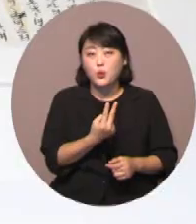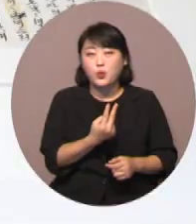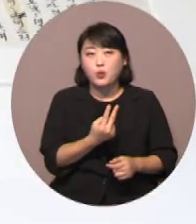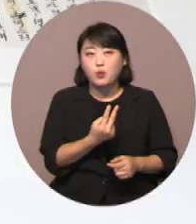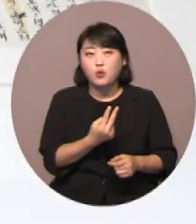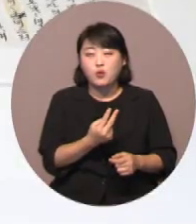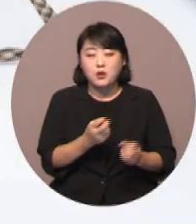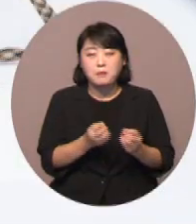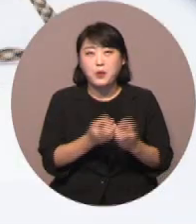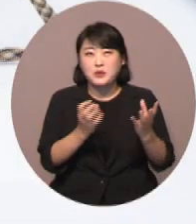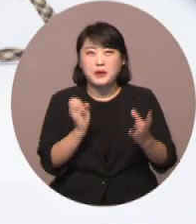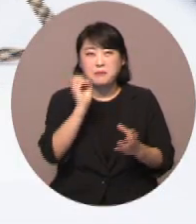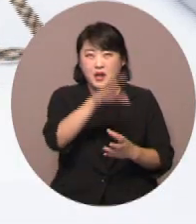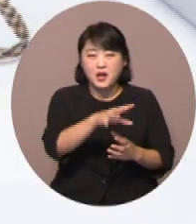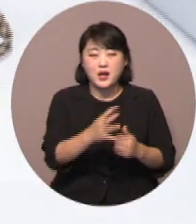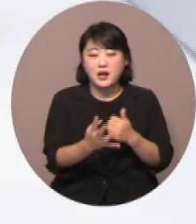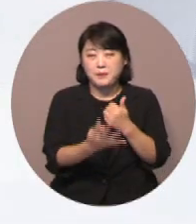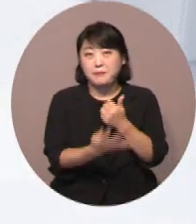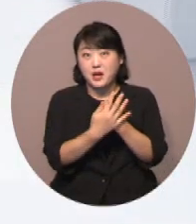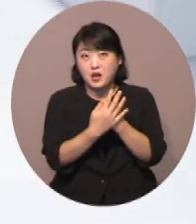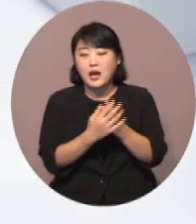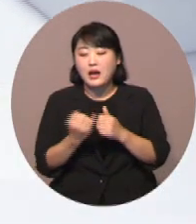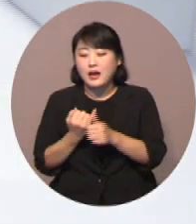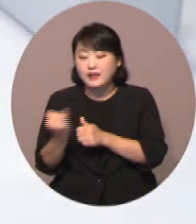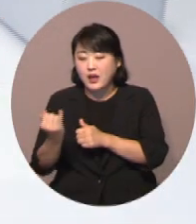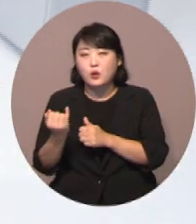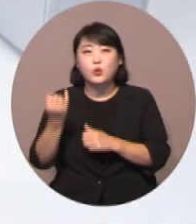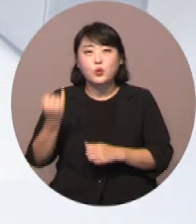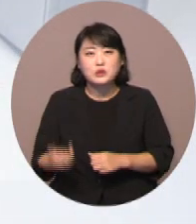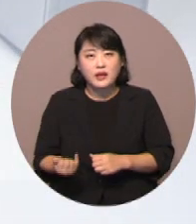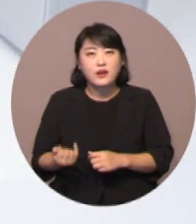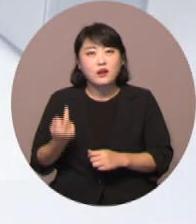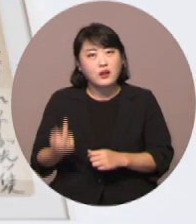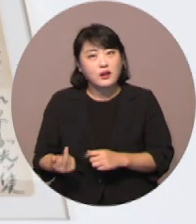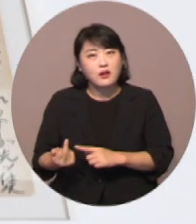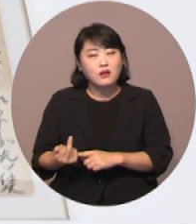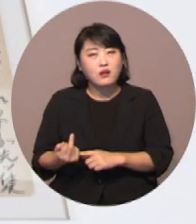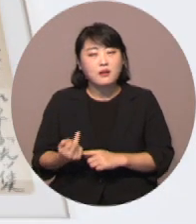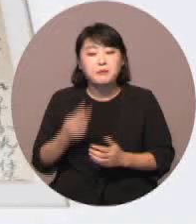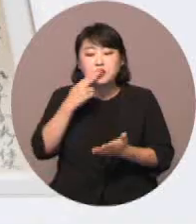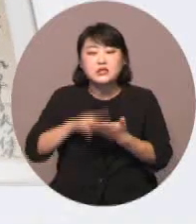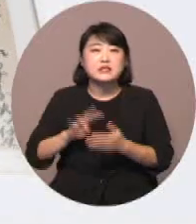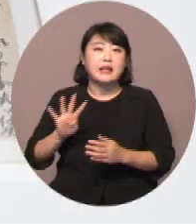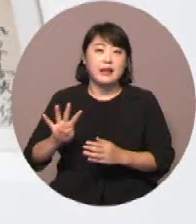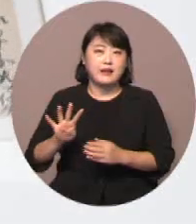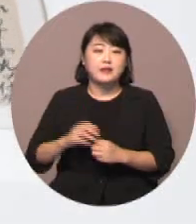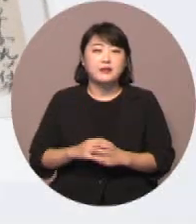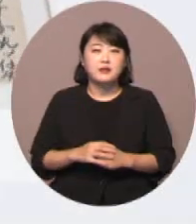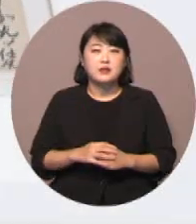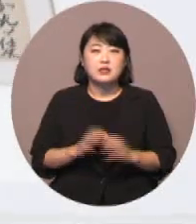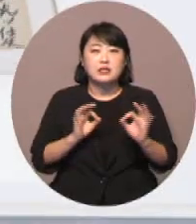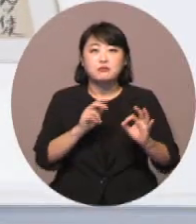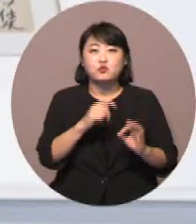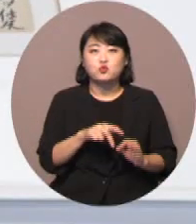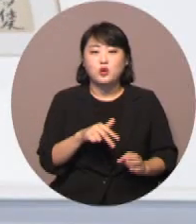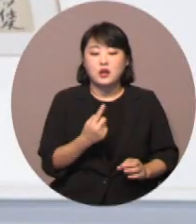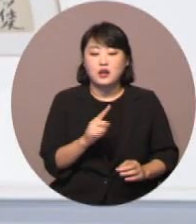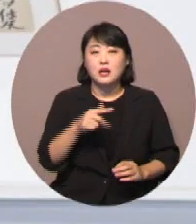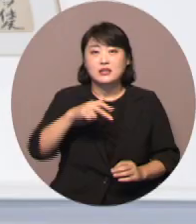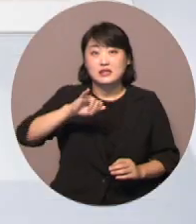수류탄을 던져 투옥된 뒤 아내와 동생에게 보낸 편지 넉점이며 김정진 장구 사회장